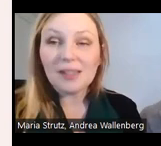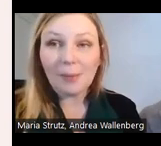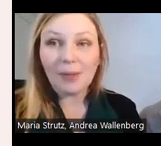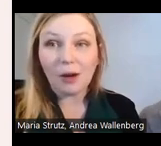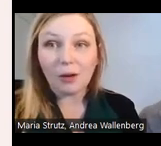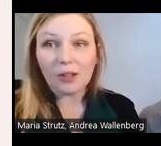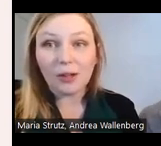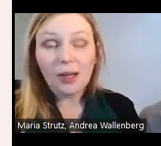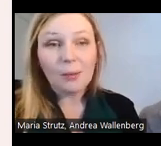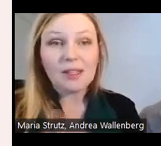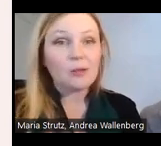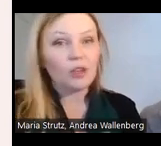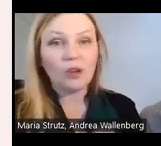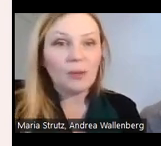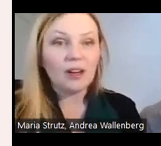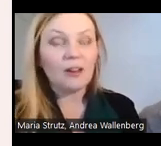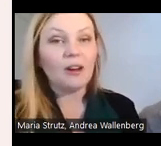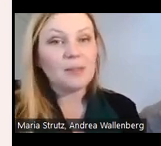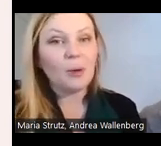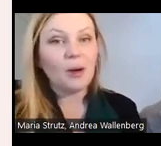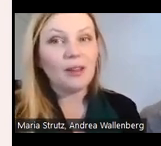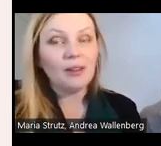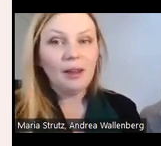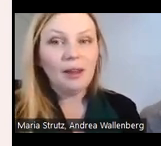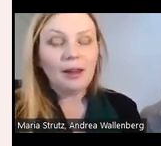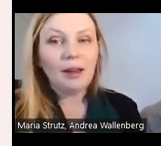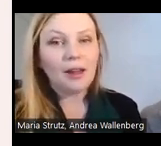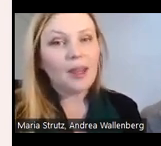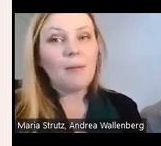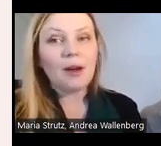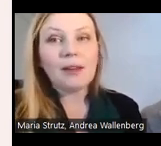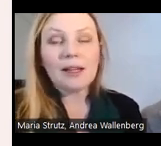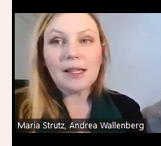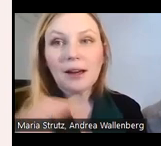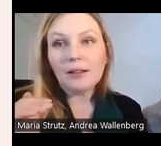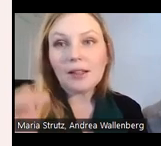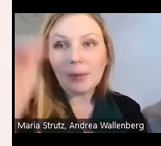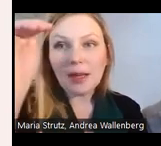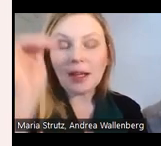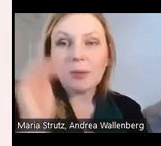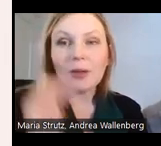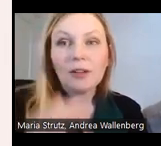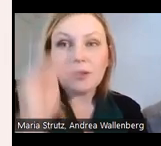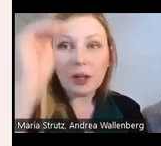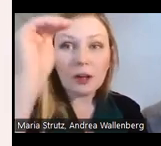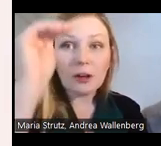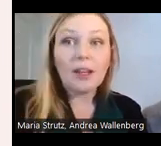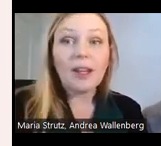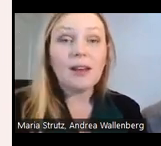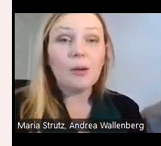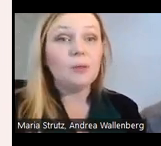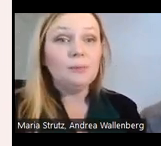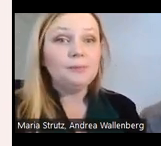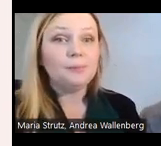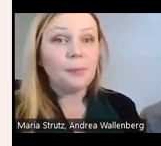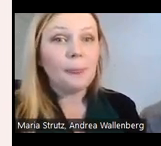betyda samma sak också. Precis som synonymer i det talade språket. Där kan man generalisera. Så att mer kan ju betyda att jag vill göra någonting